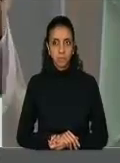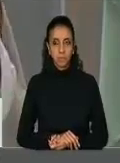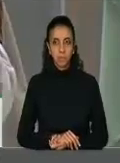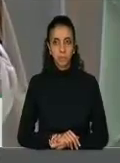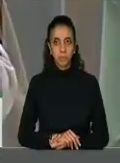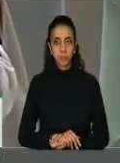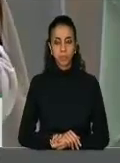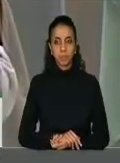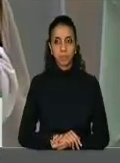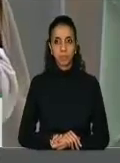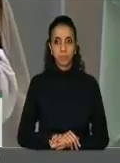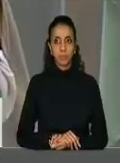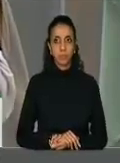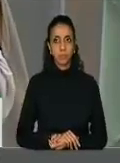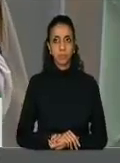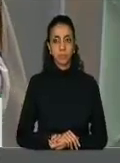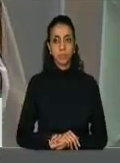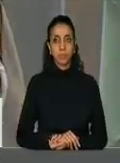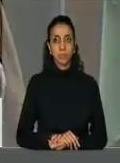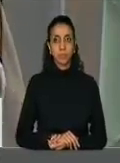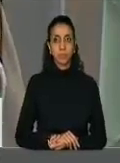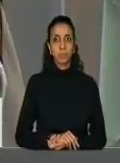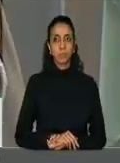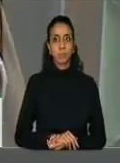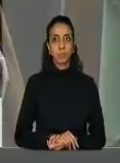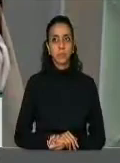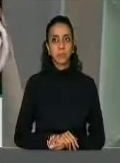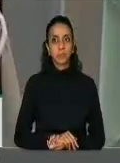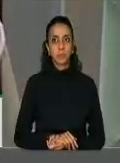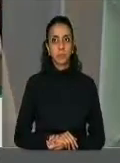يجعلوا يوما خاصا للمسلمين.